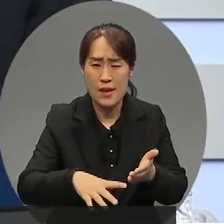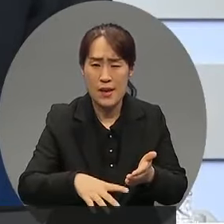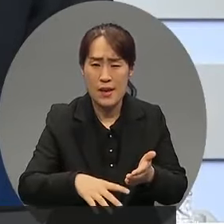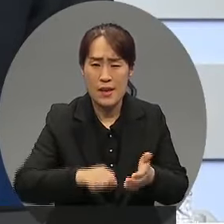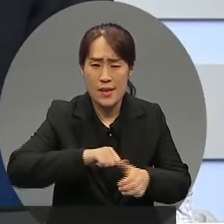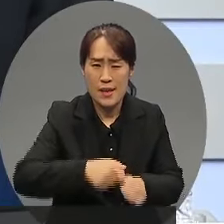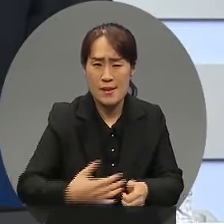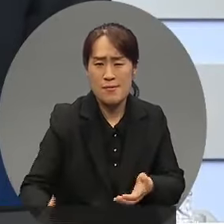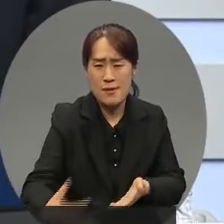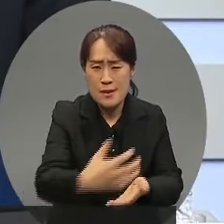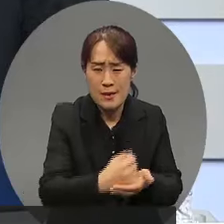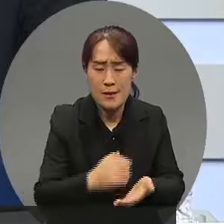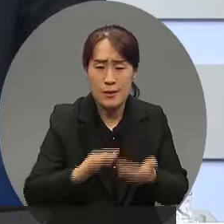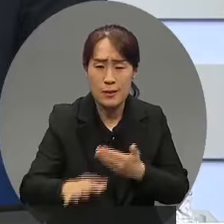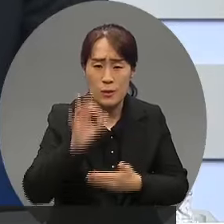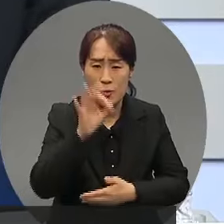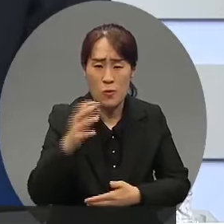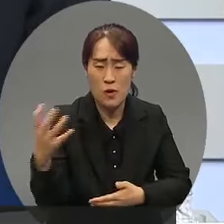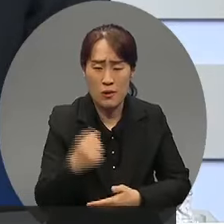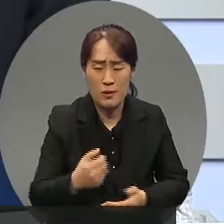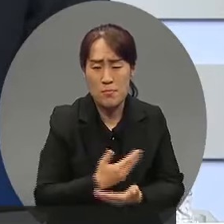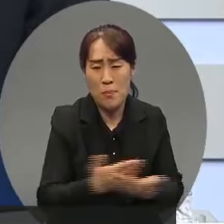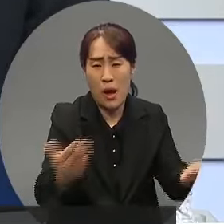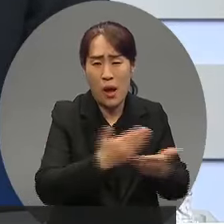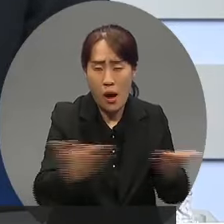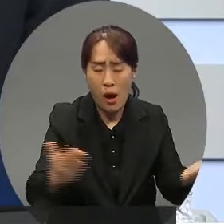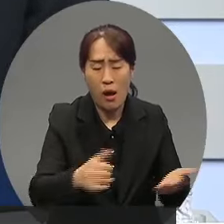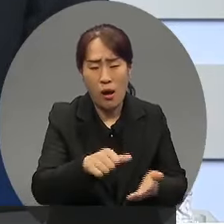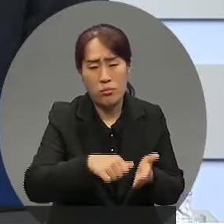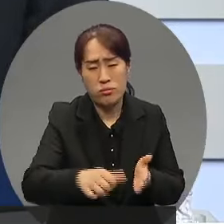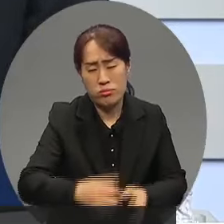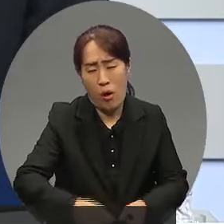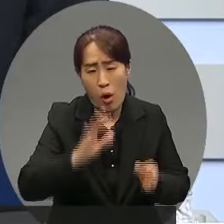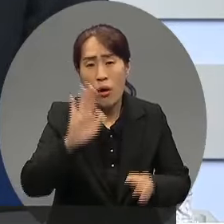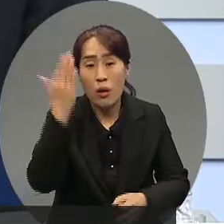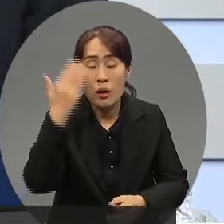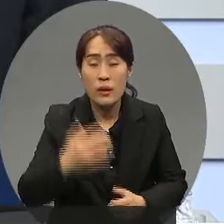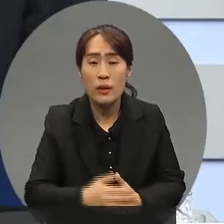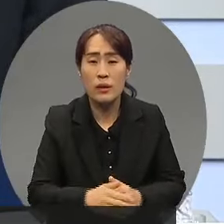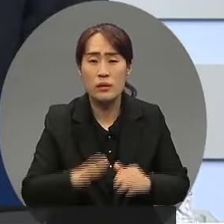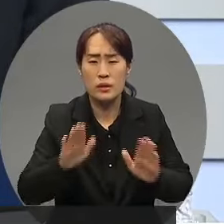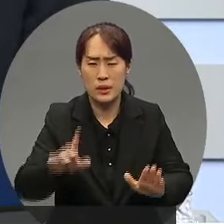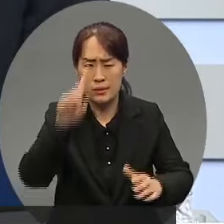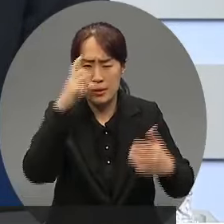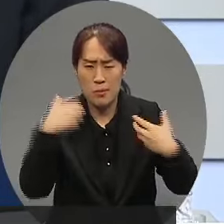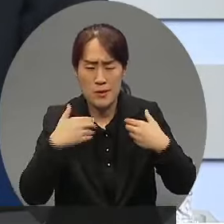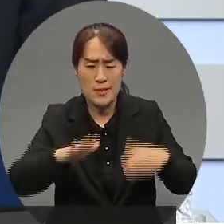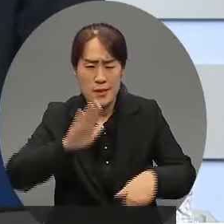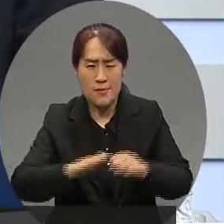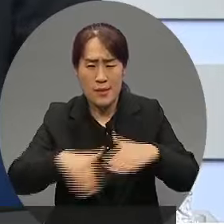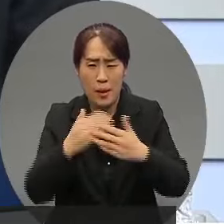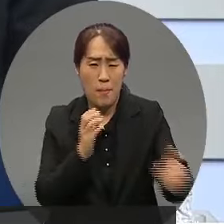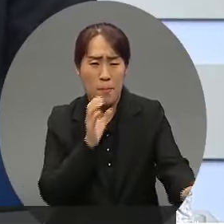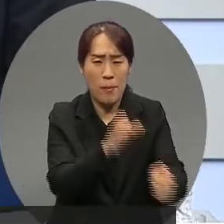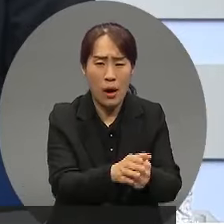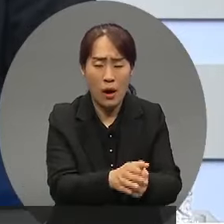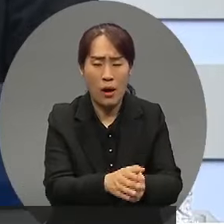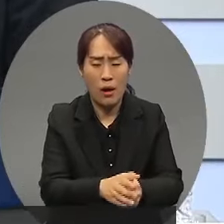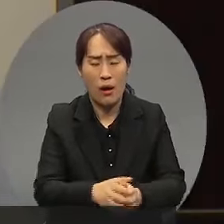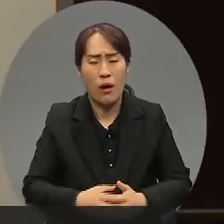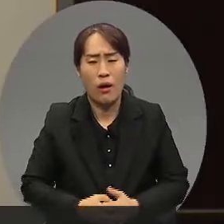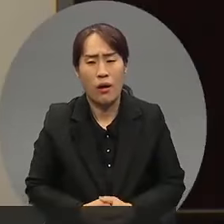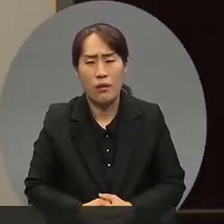징수를 하고 그 돈을 풀어서 물가 상승을 일으키고 그리고 현정부 집정 이을